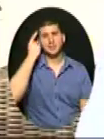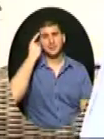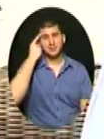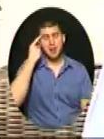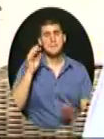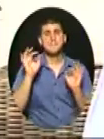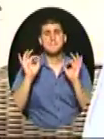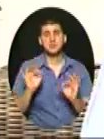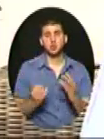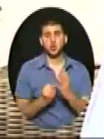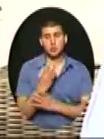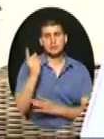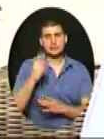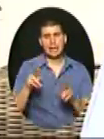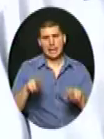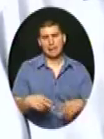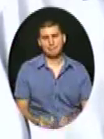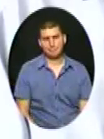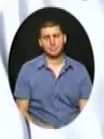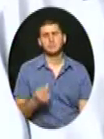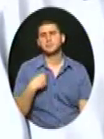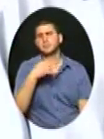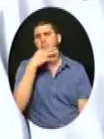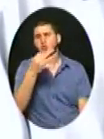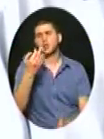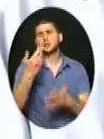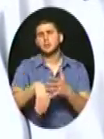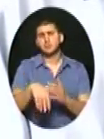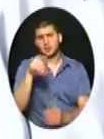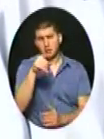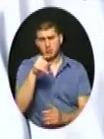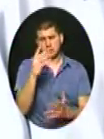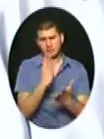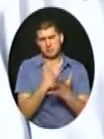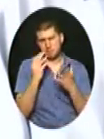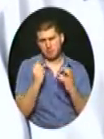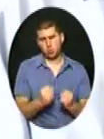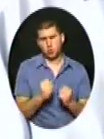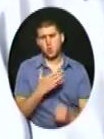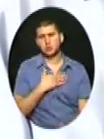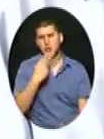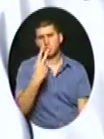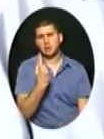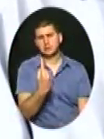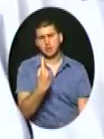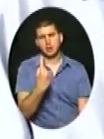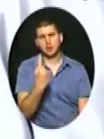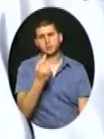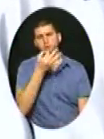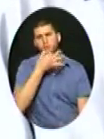שהמציאות שנוצרה היא שצריך לקיים אותה כן נשאל אותך לסיום אתה מן הסתם רוצה לראות את עצמך